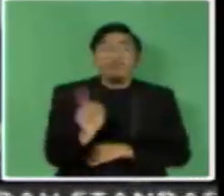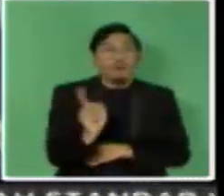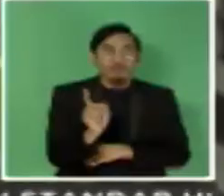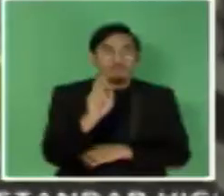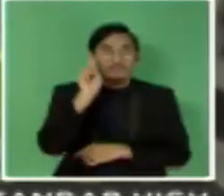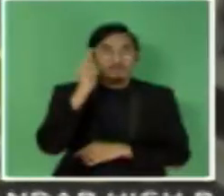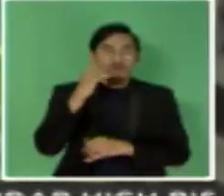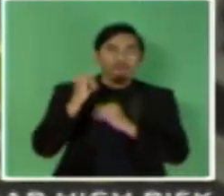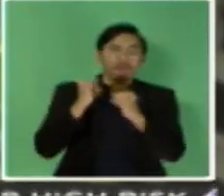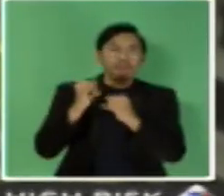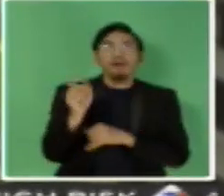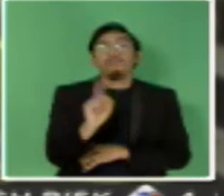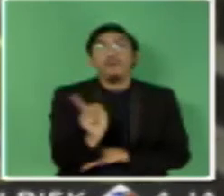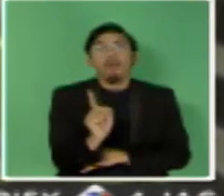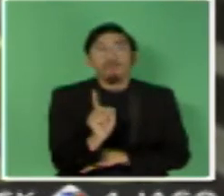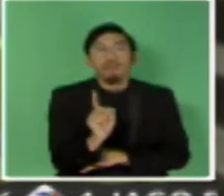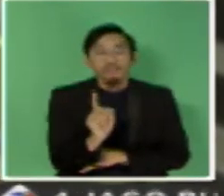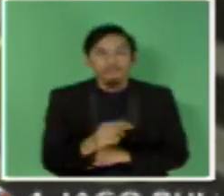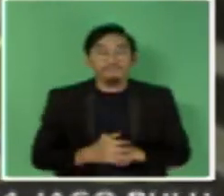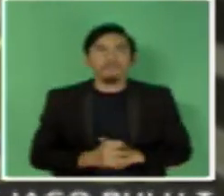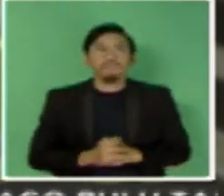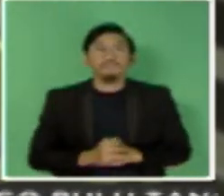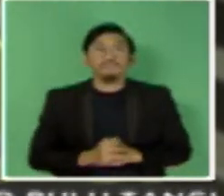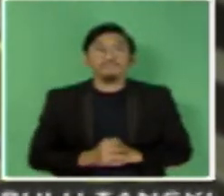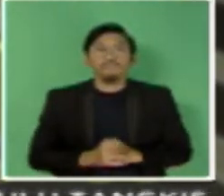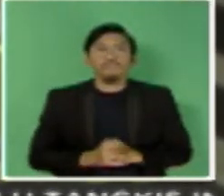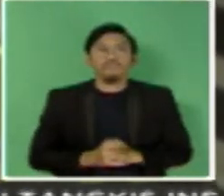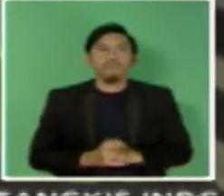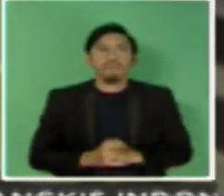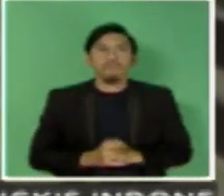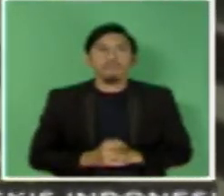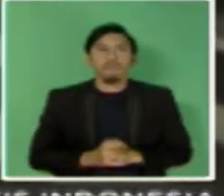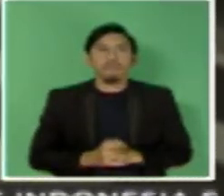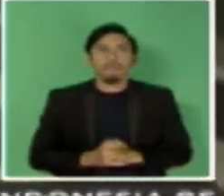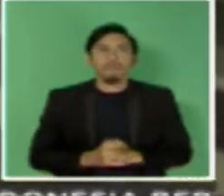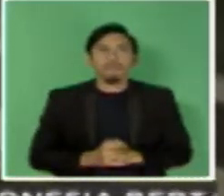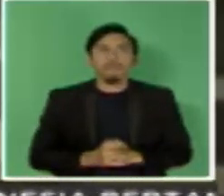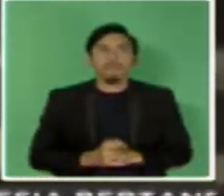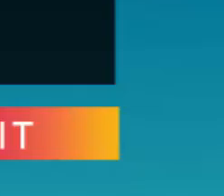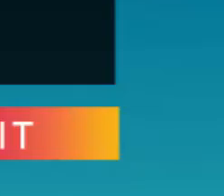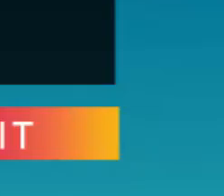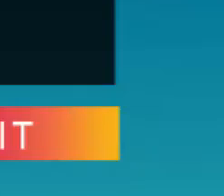pemerintah maupun simbol-simbol negara. Tim Liputan iNews melaporkan.